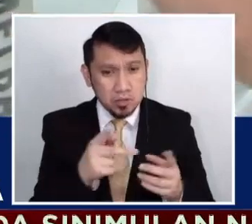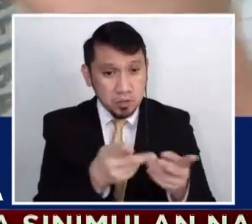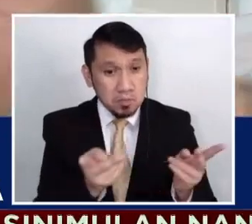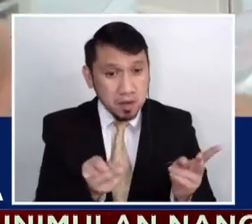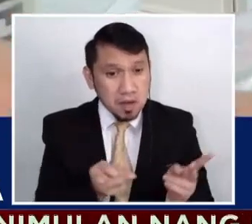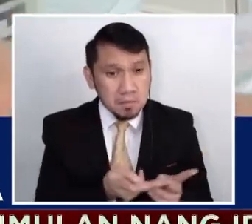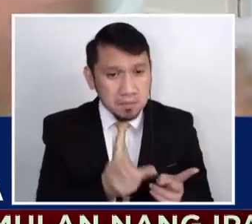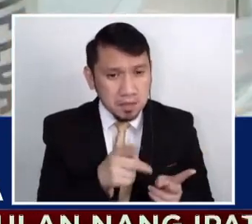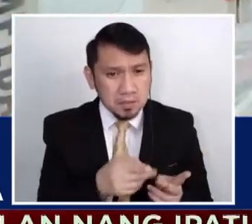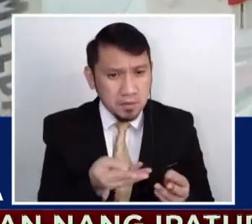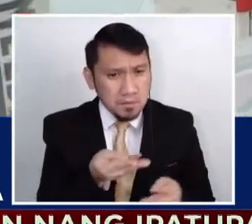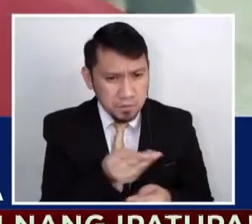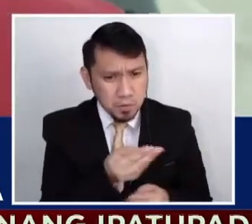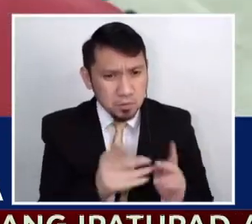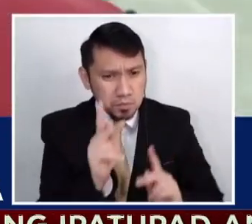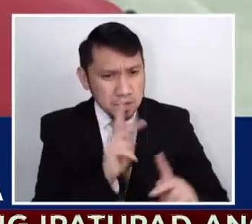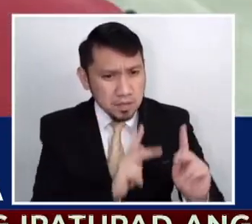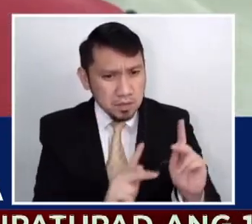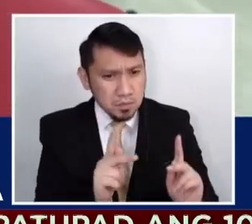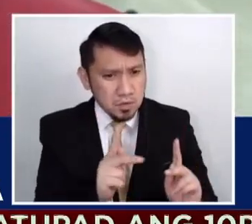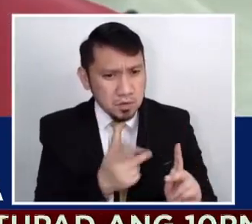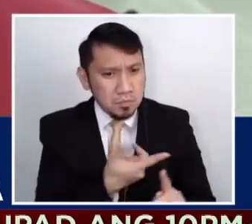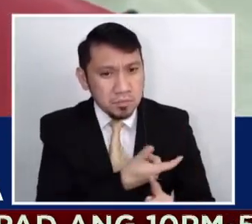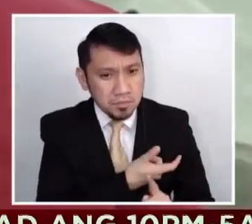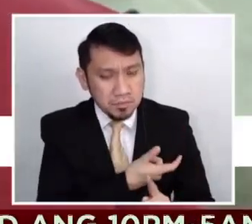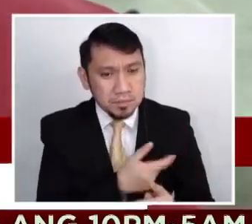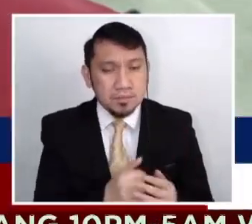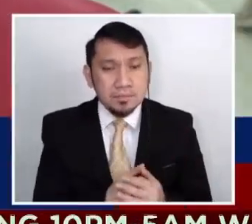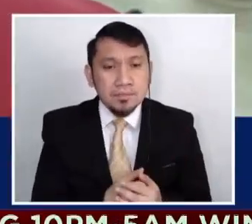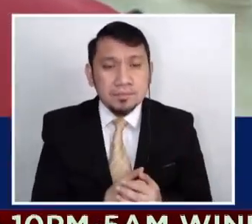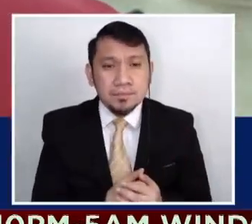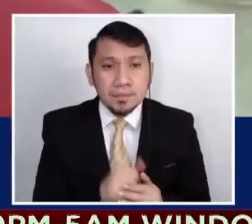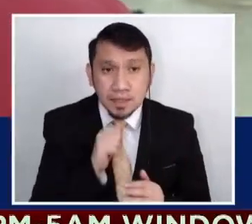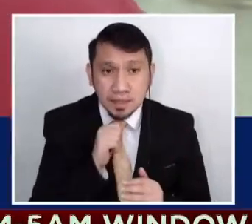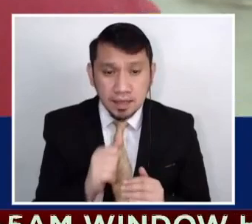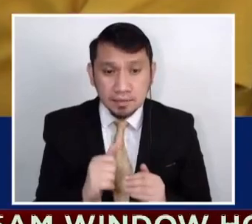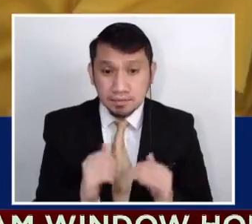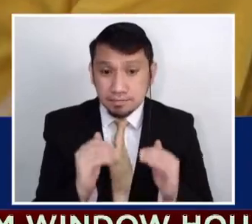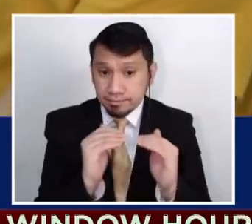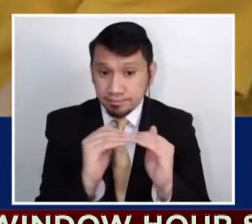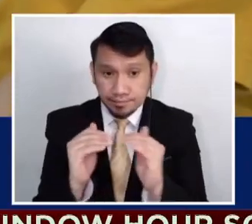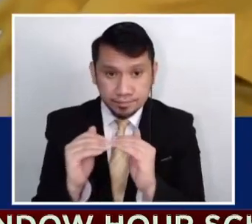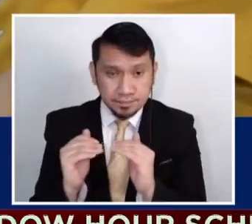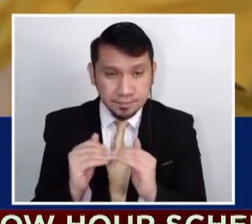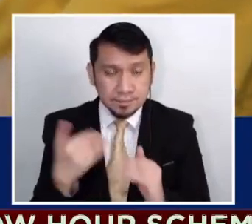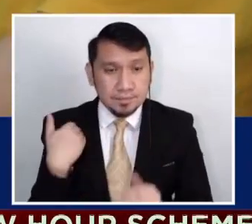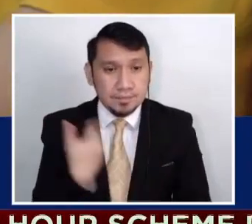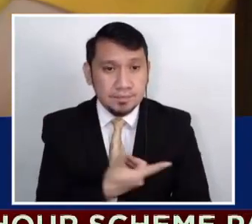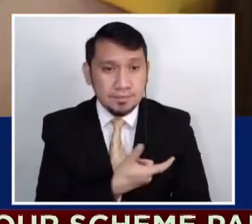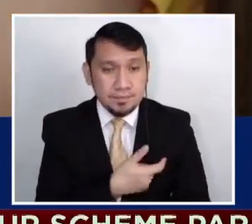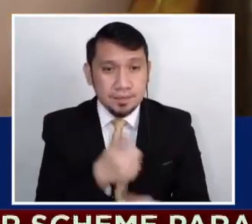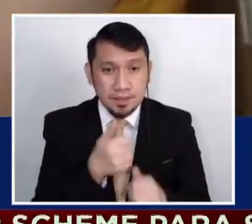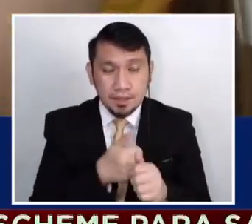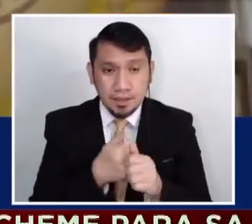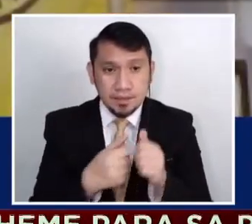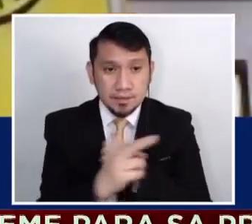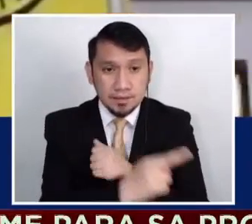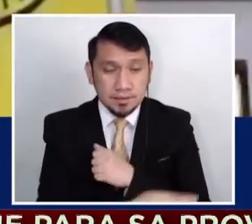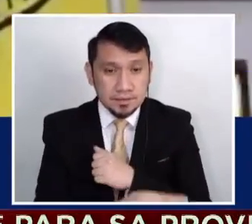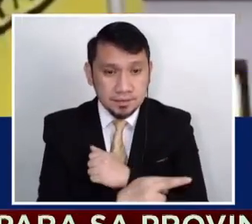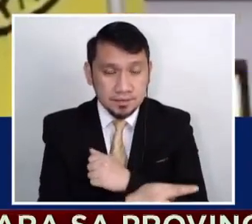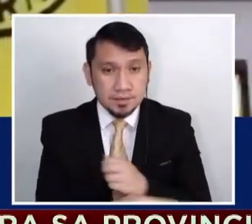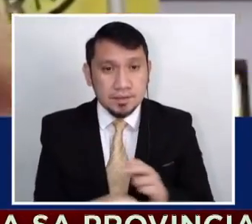vaccinated population. Hindi po naging pantay-pantay, no, ang ating mga bakunahan sa bawat region natin. That's